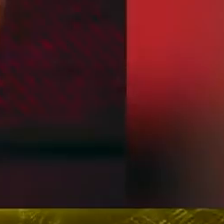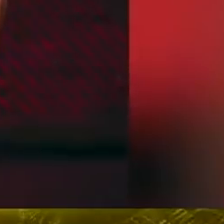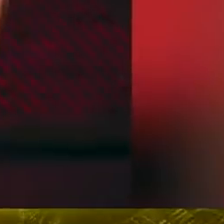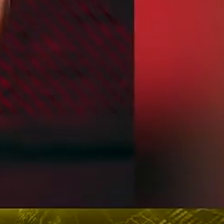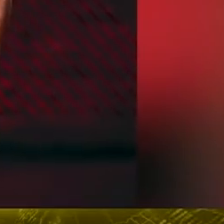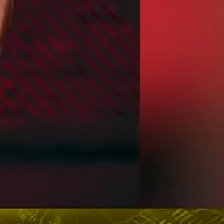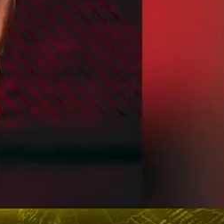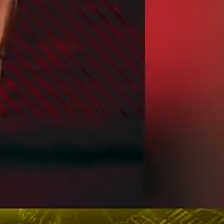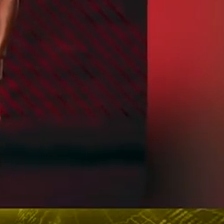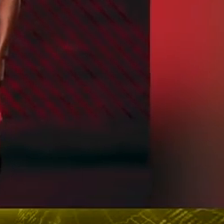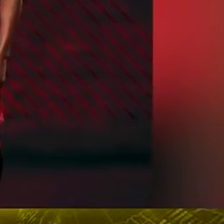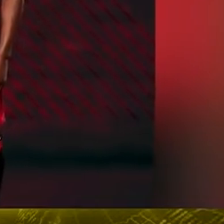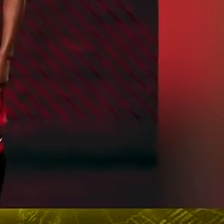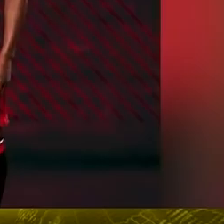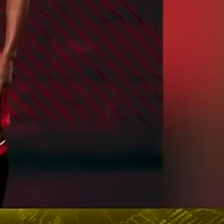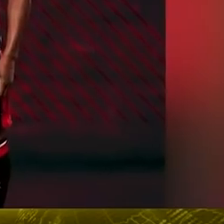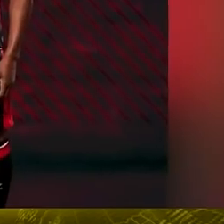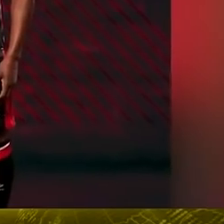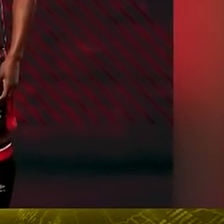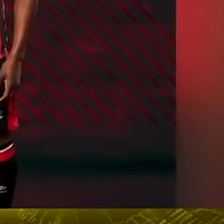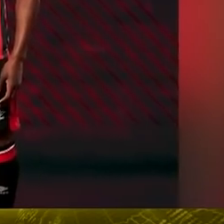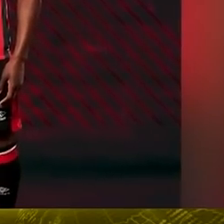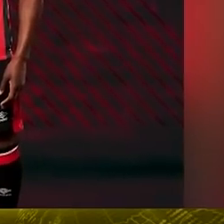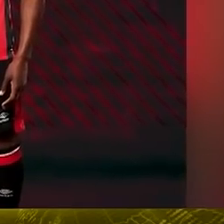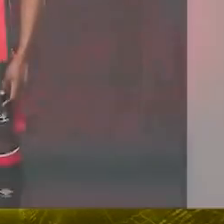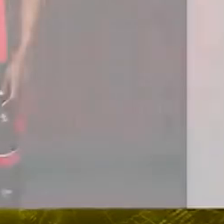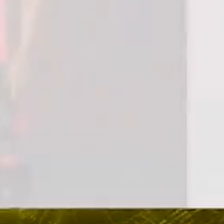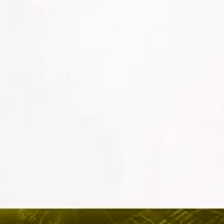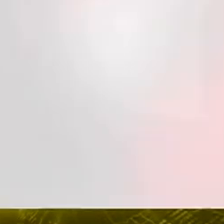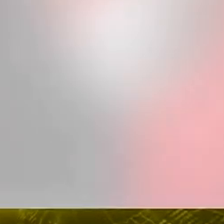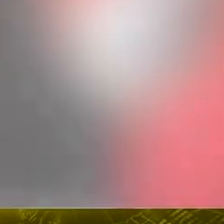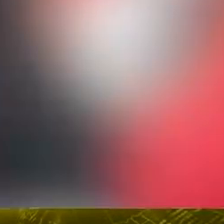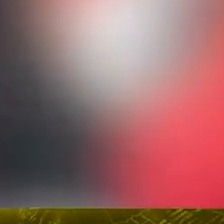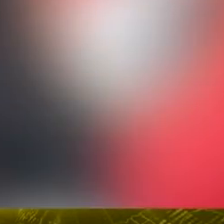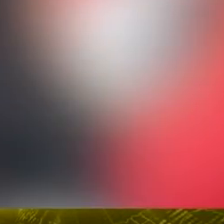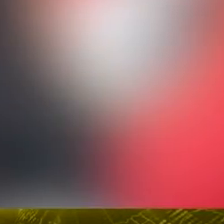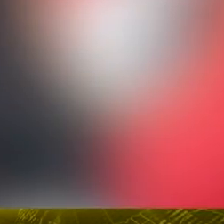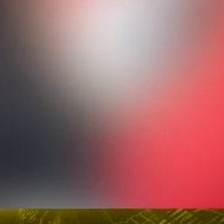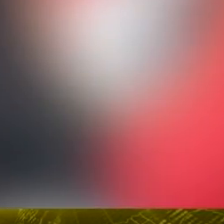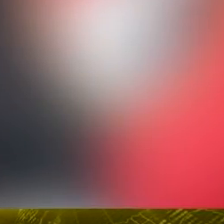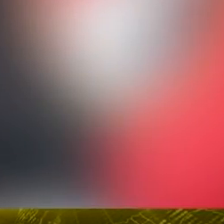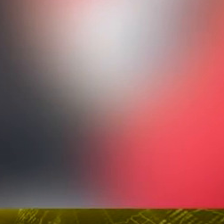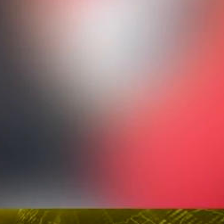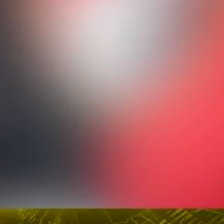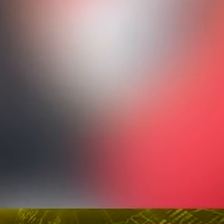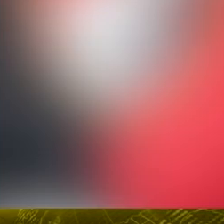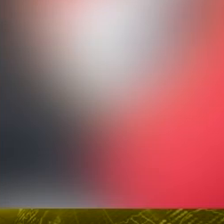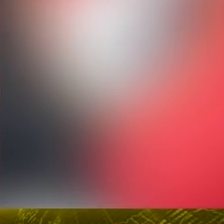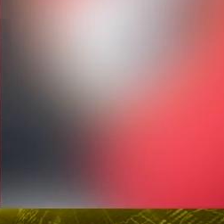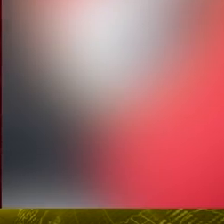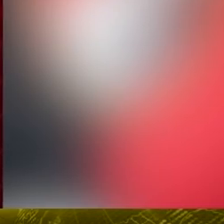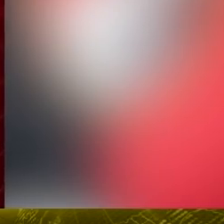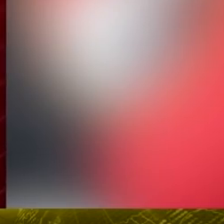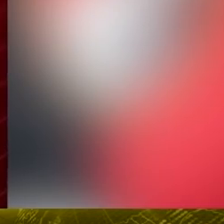زنبورو بواسات أتحزو كساب كاب ماليا كل علي تبهي للم بز مسرات قانتا برنموز بالمر ليج عصرت سنك جمبر انكلو